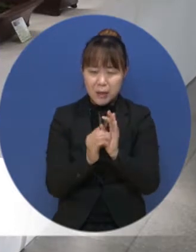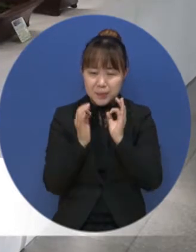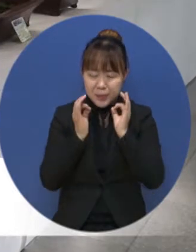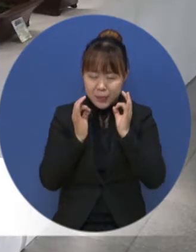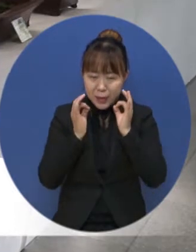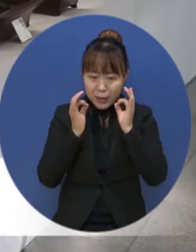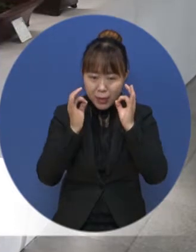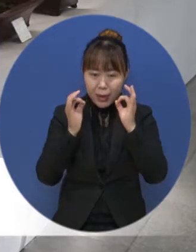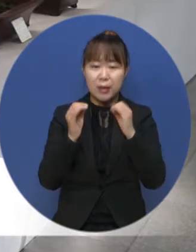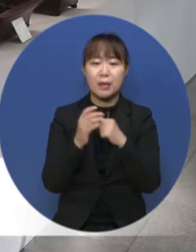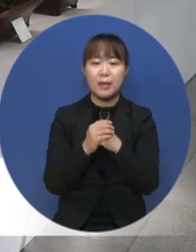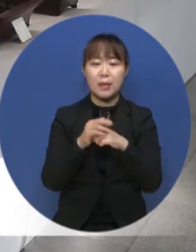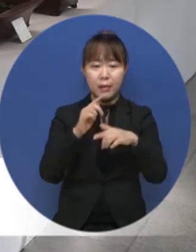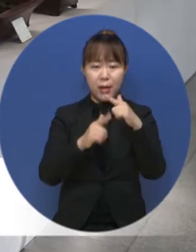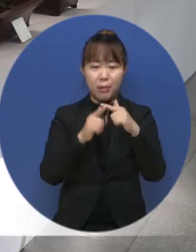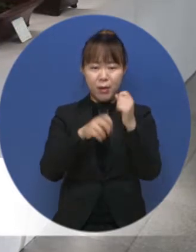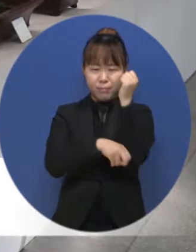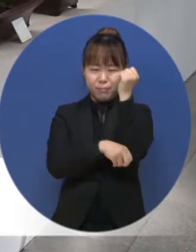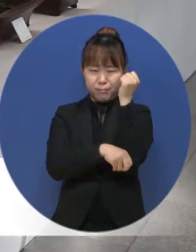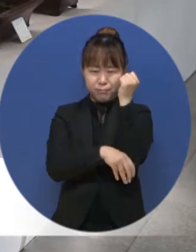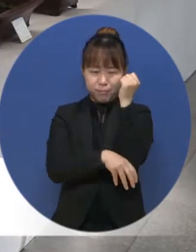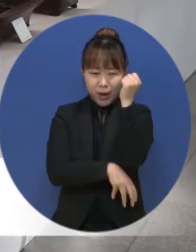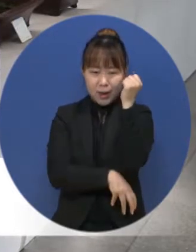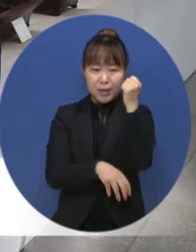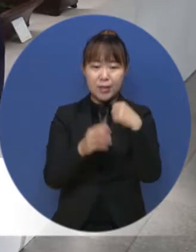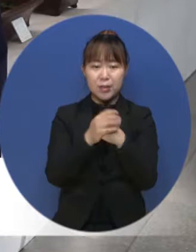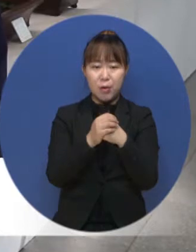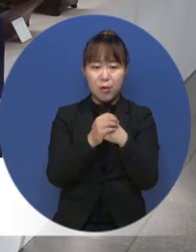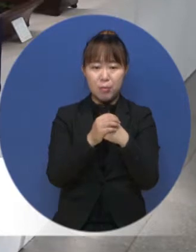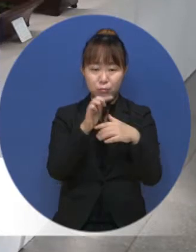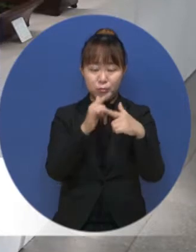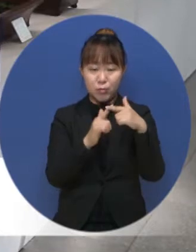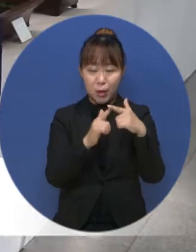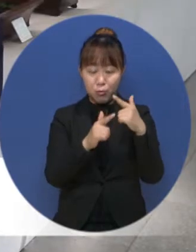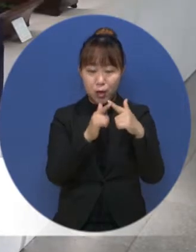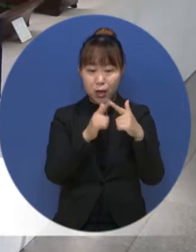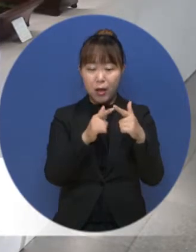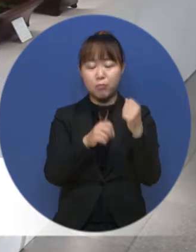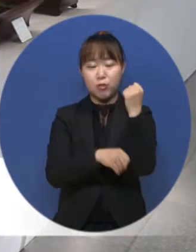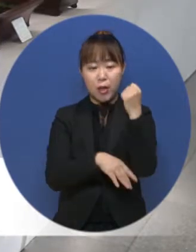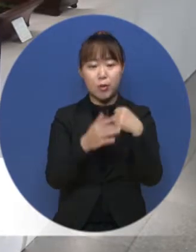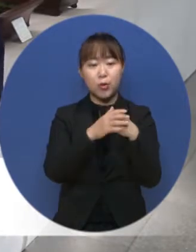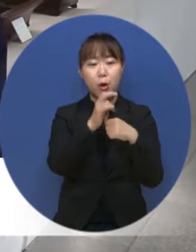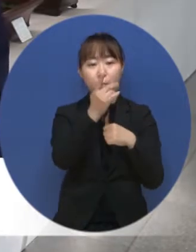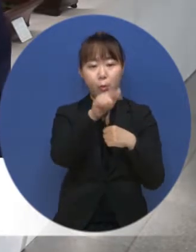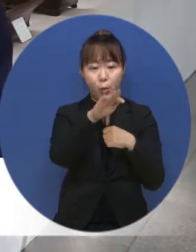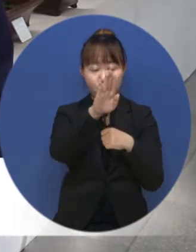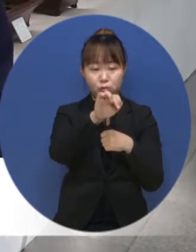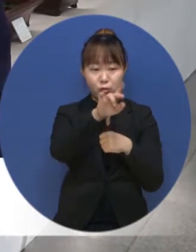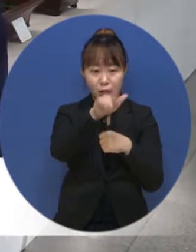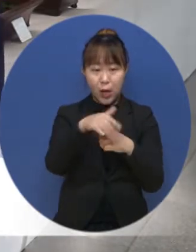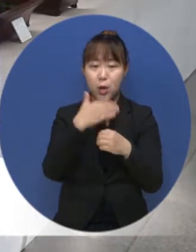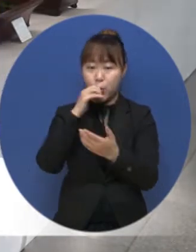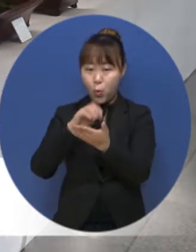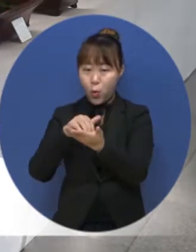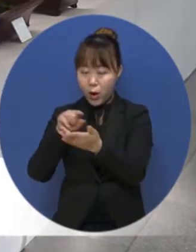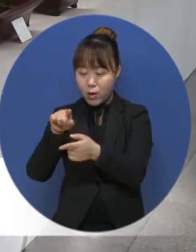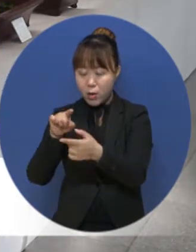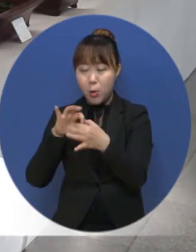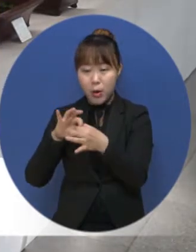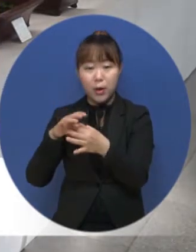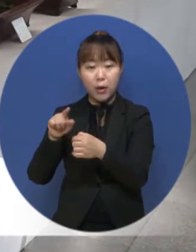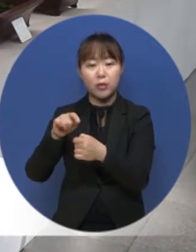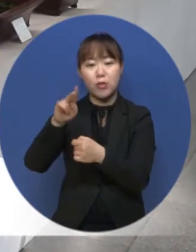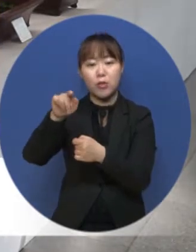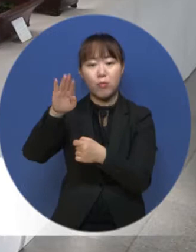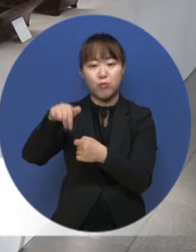나무 위에 뿌리를 내려서 키우는 건 목부작이고 돌 위에 얹어놓은 거는 석부작입니다. 정성을